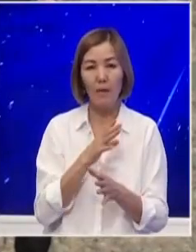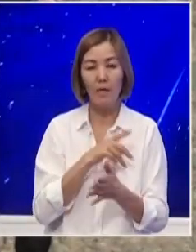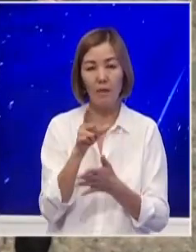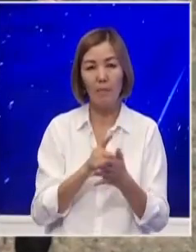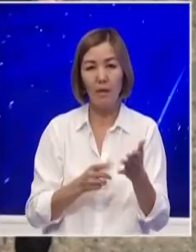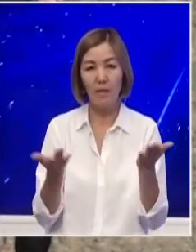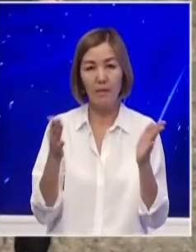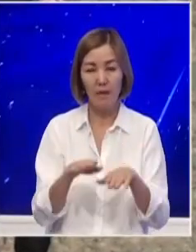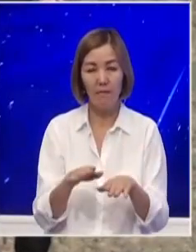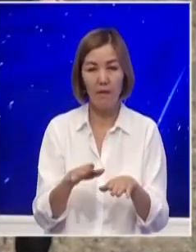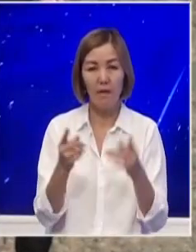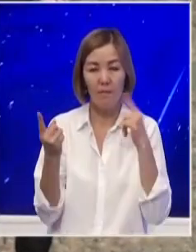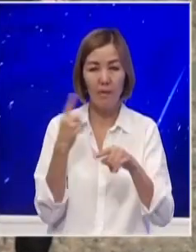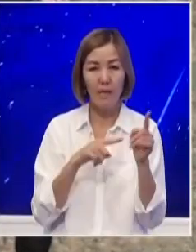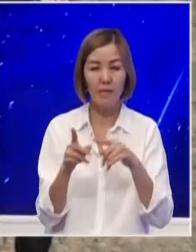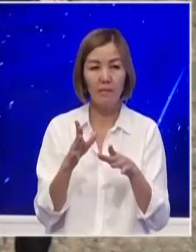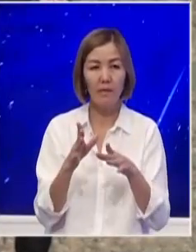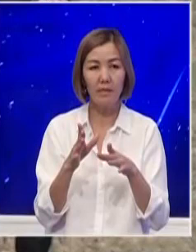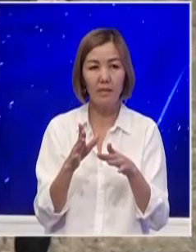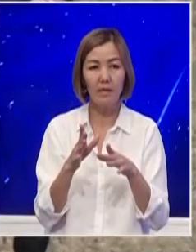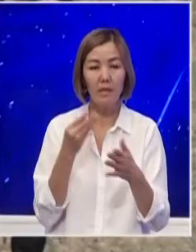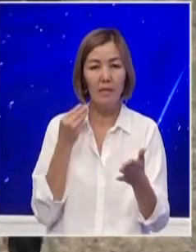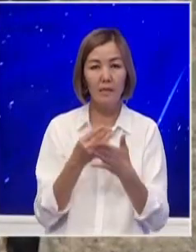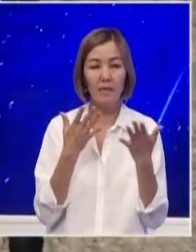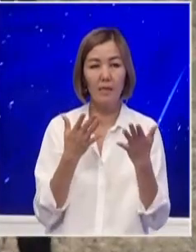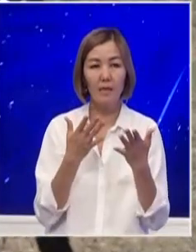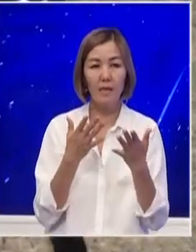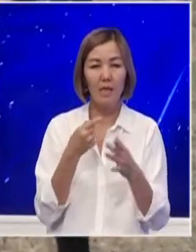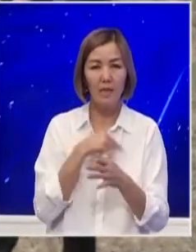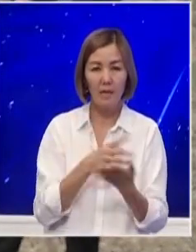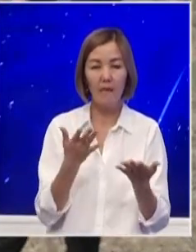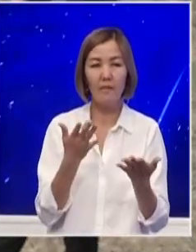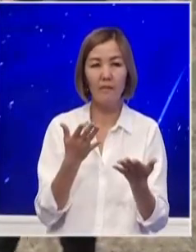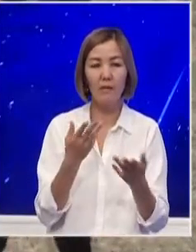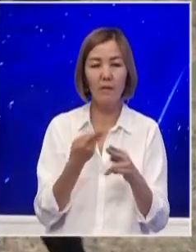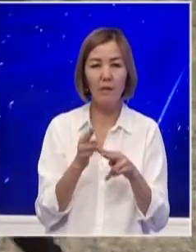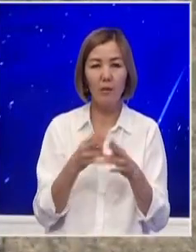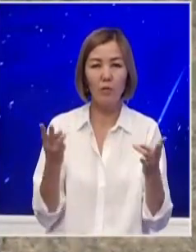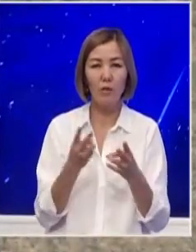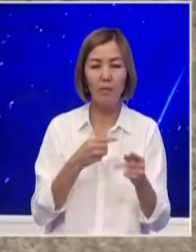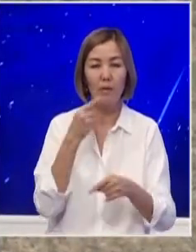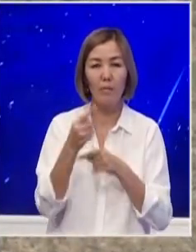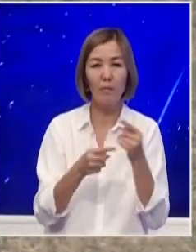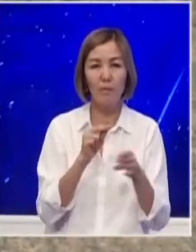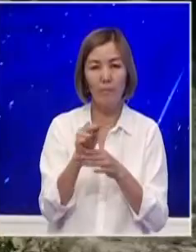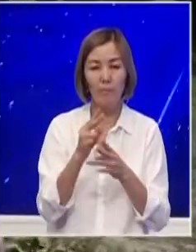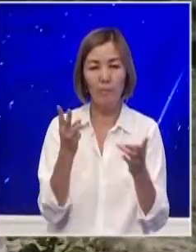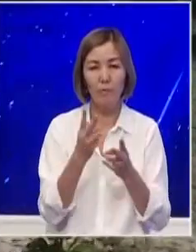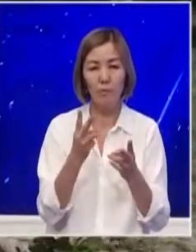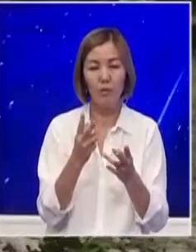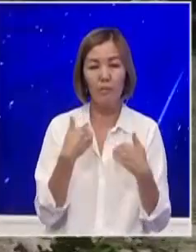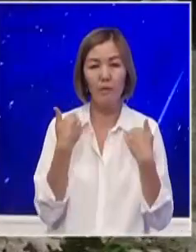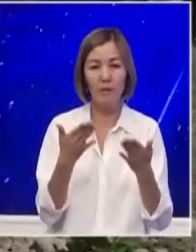поэтическое наследие. Его произведение поистине кладезь мудрости и нравственности, которые необходимо передавать молодому поколению.